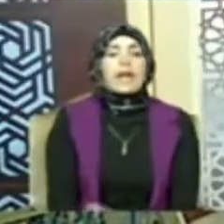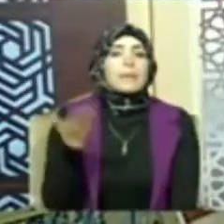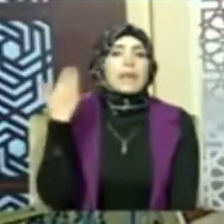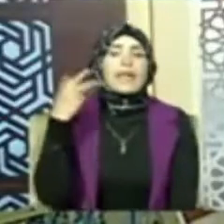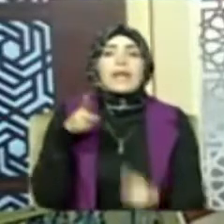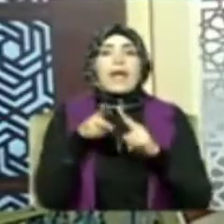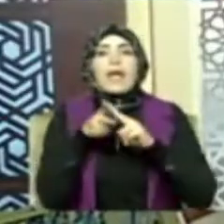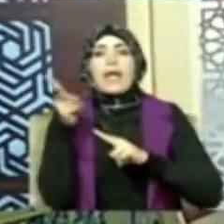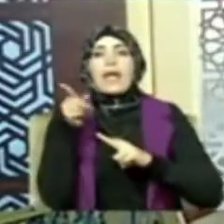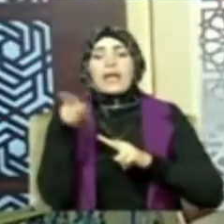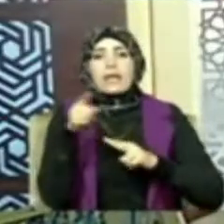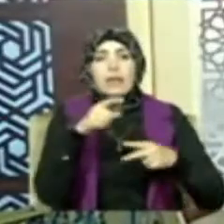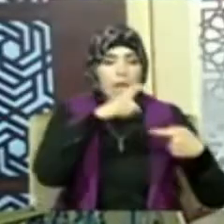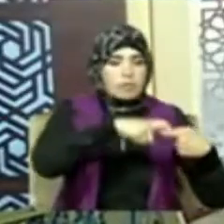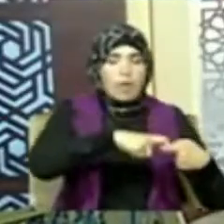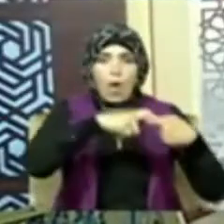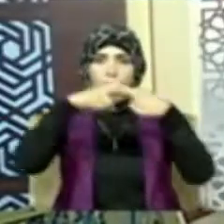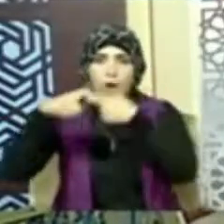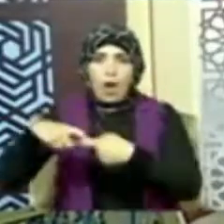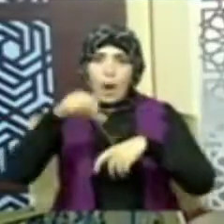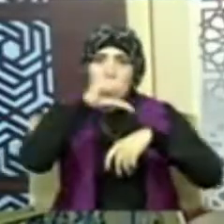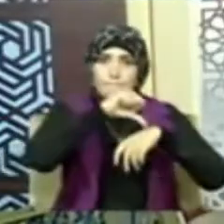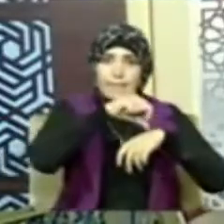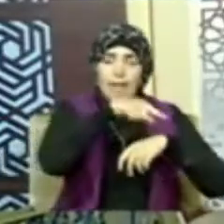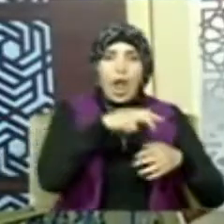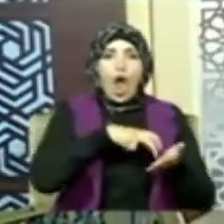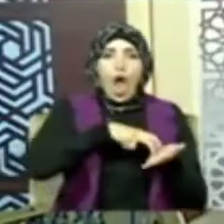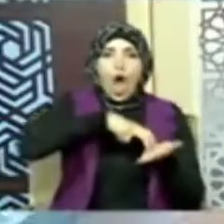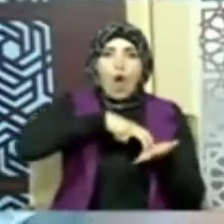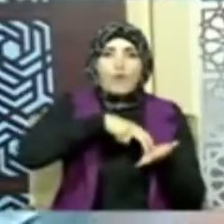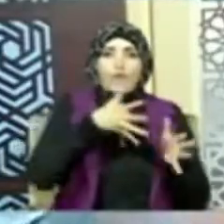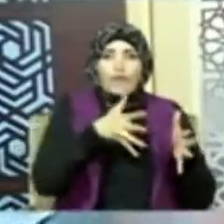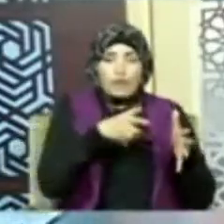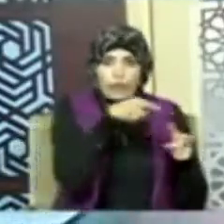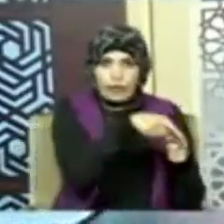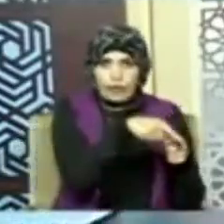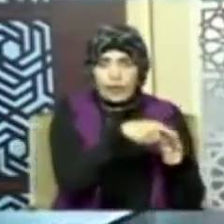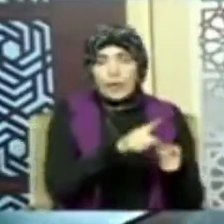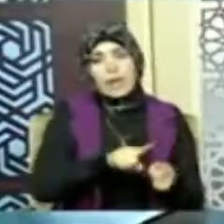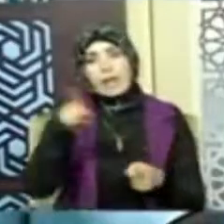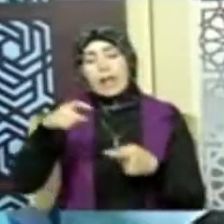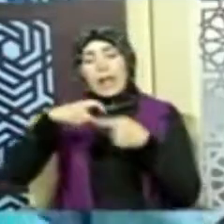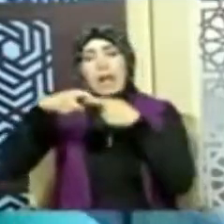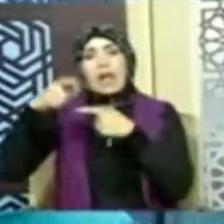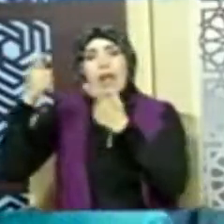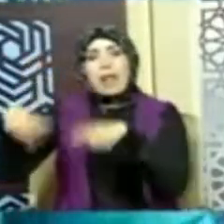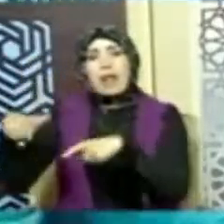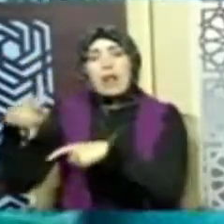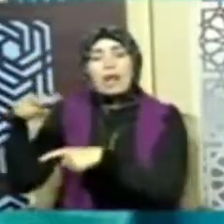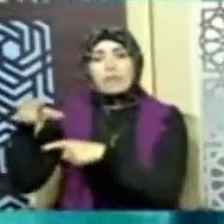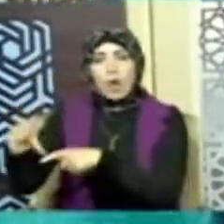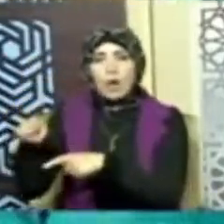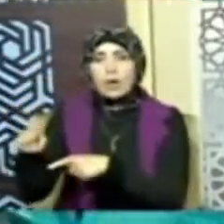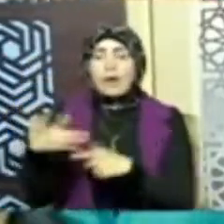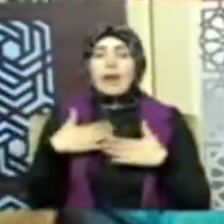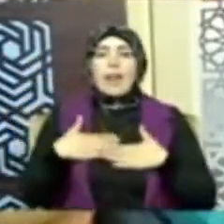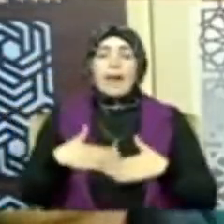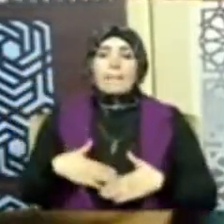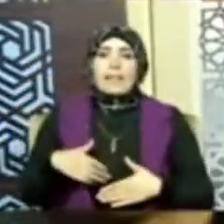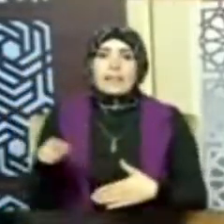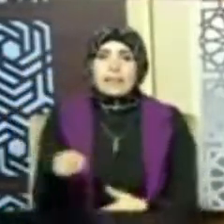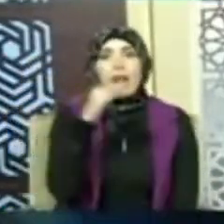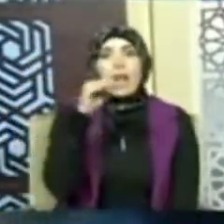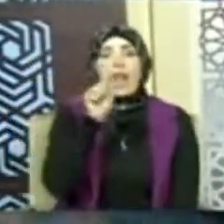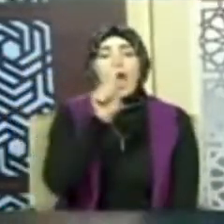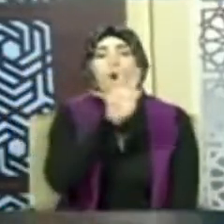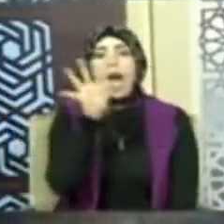الهجرة انتقالاً من دار الخوف إلى دار الأمن. الهجرة الأولى إلى الحبشة كانت لم تكن الحبشة